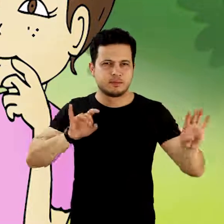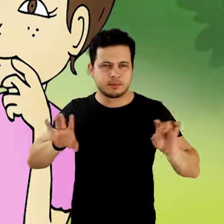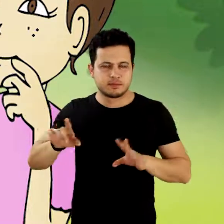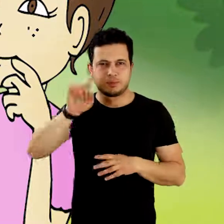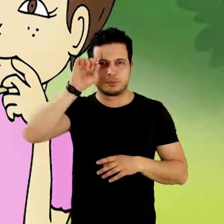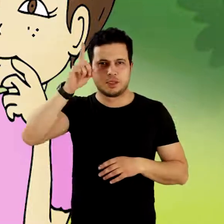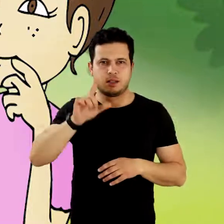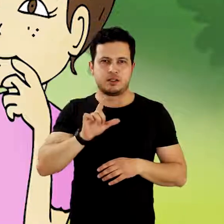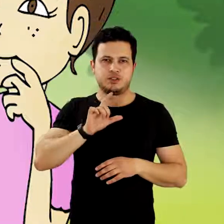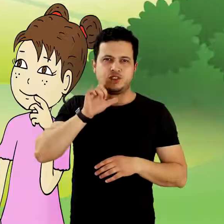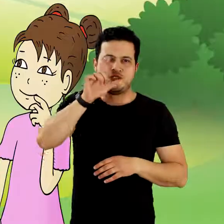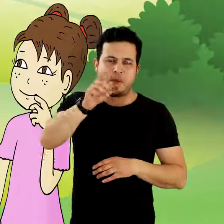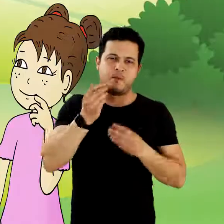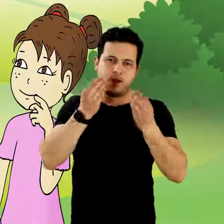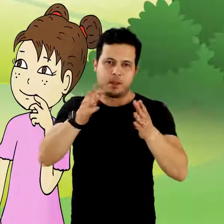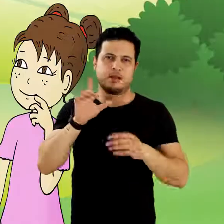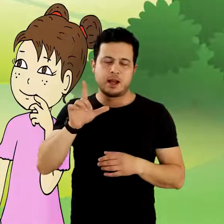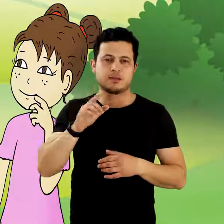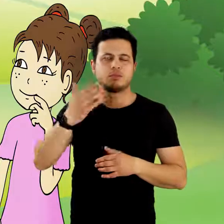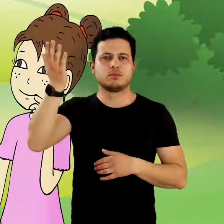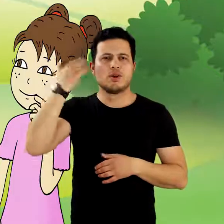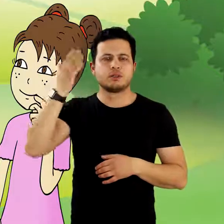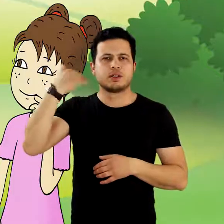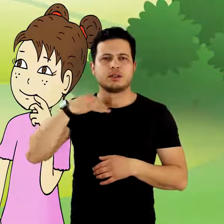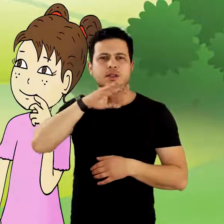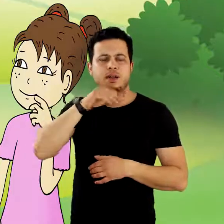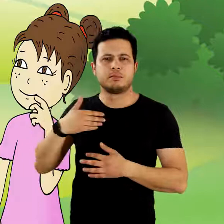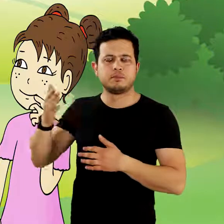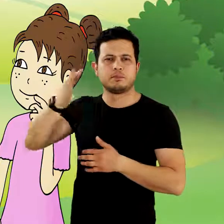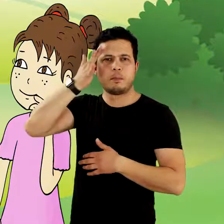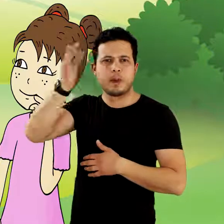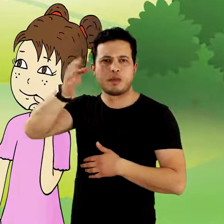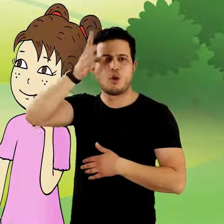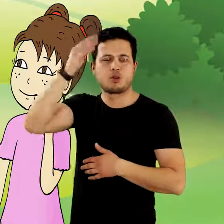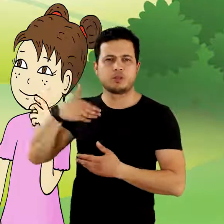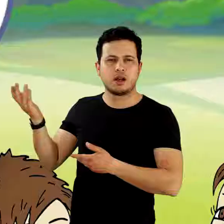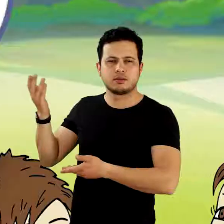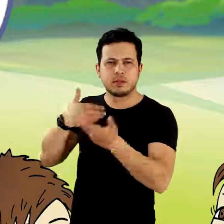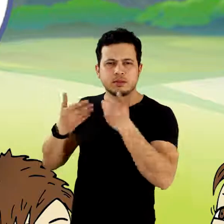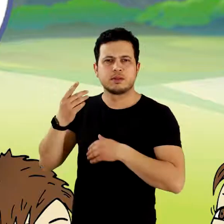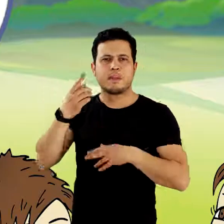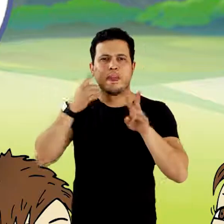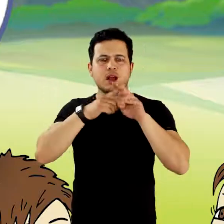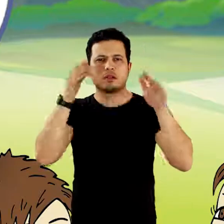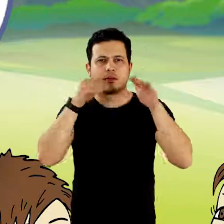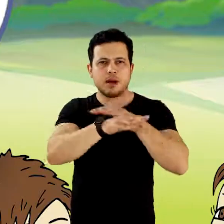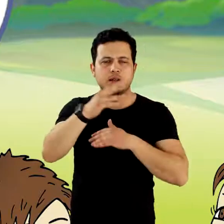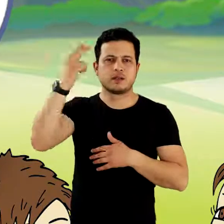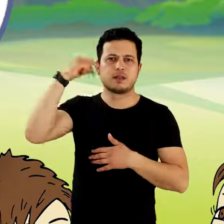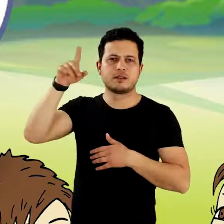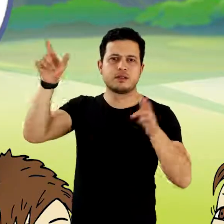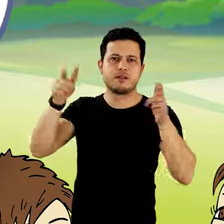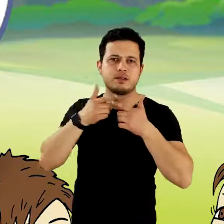vardı Çınar, hatırlasana. Dedem ve Bilge Horoz bize neler söylemişti. Kaklık Mağarası, Saklı Göl, Kiraz